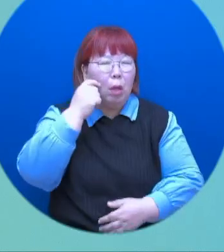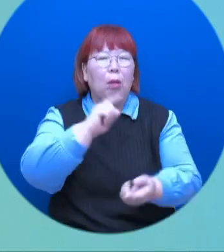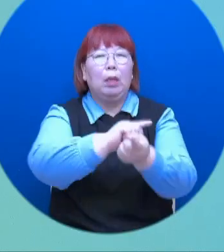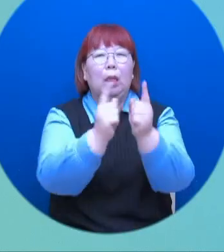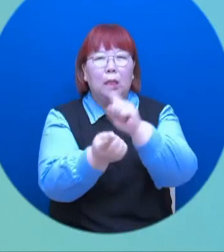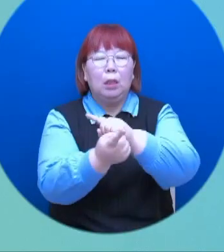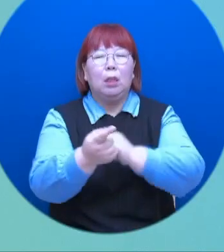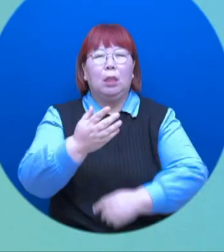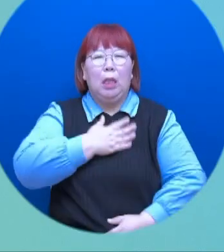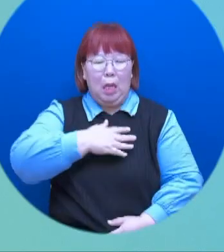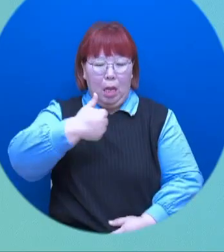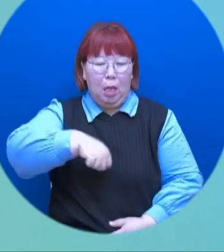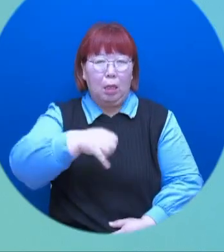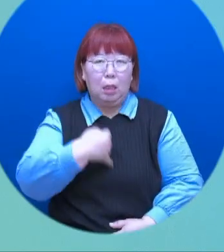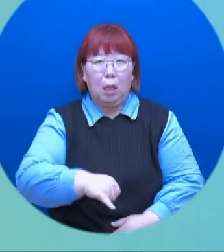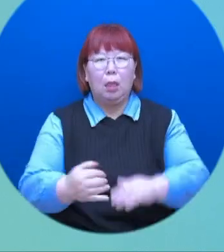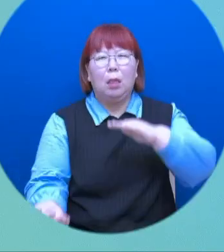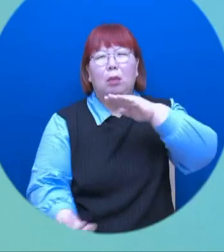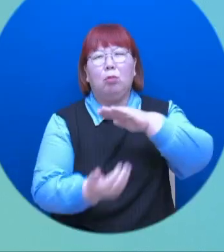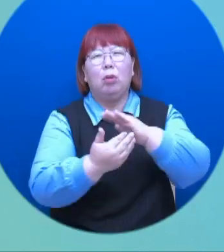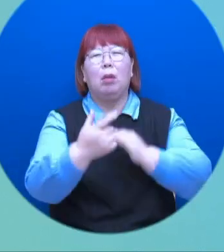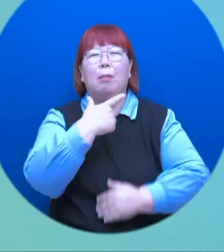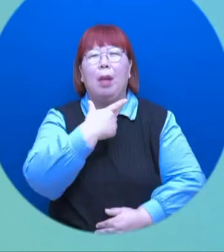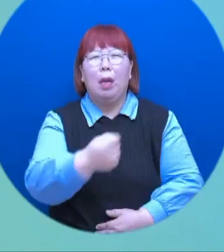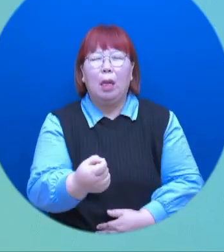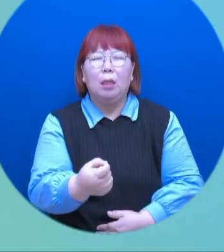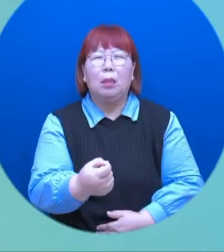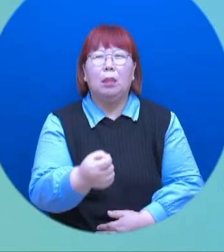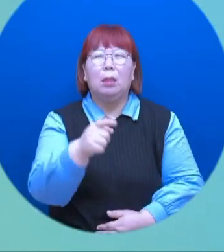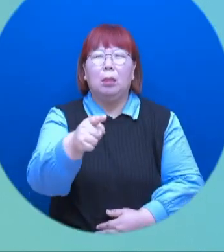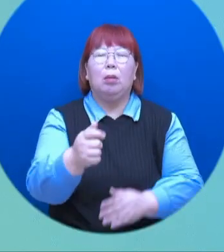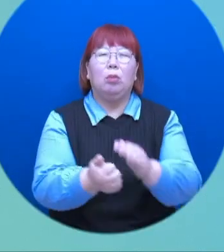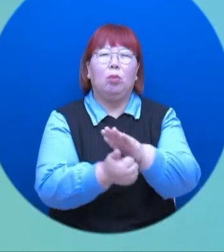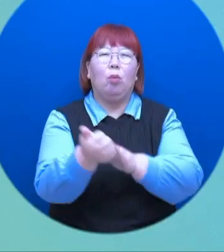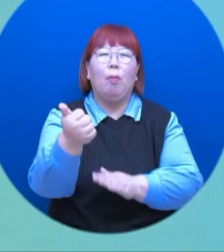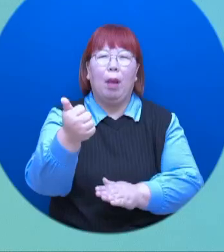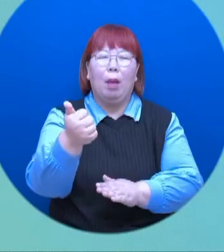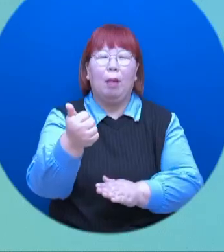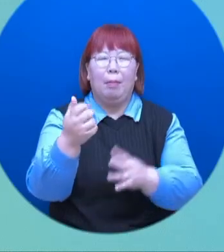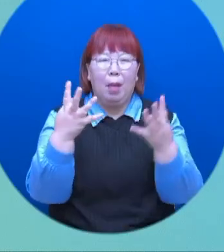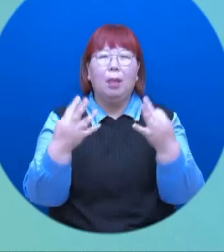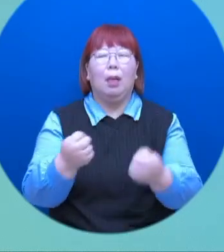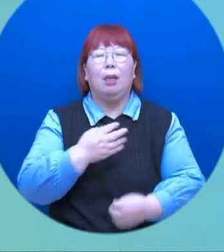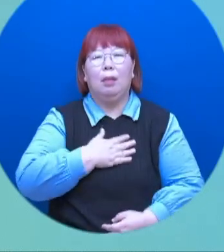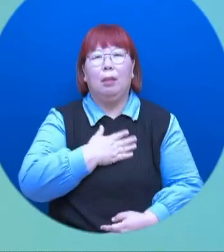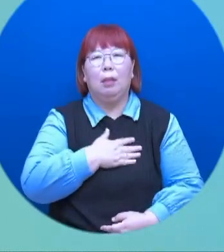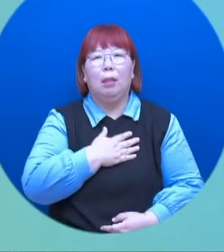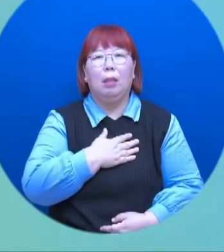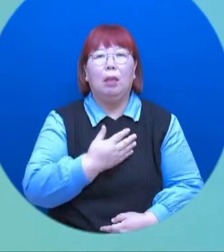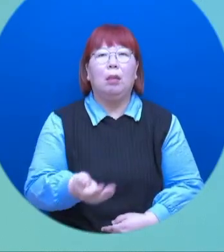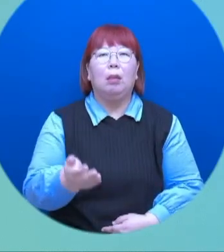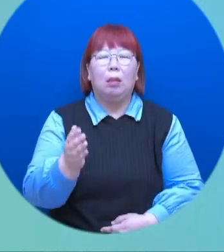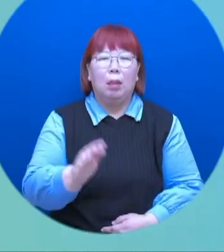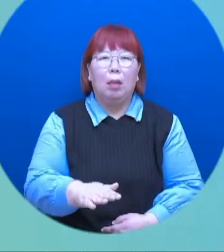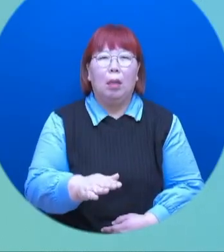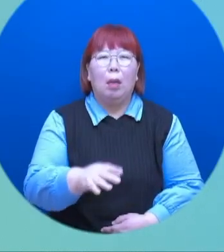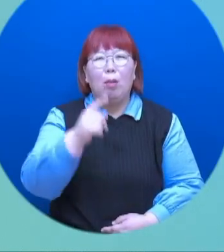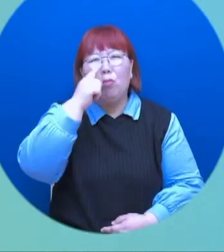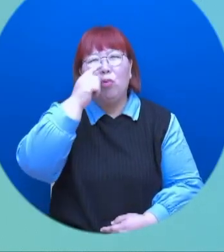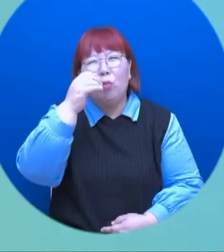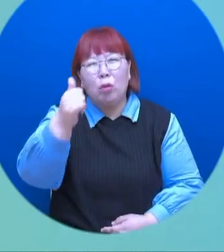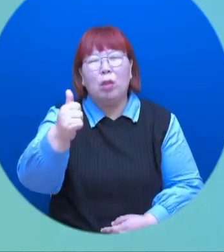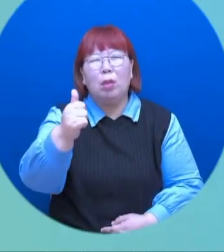딸이 이루어지기를, 이게 모든 부모의 소망인 거죠. 부모의 한이 있으니까